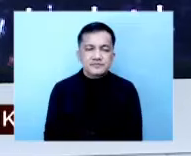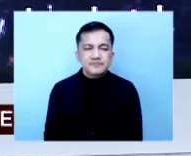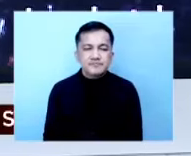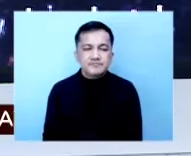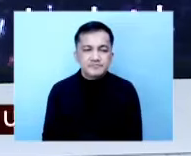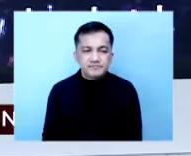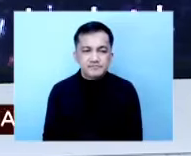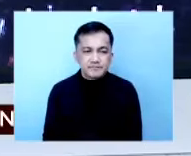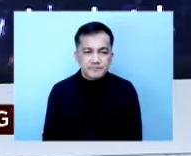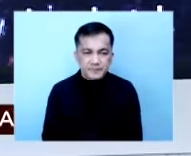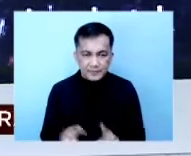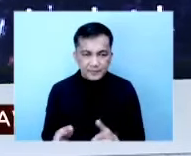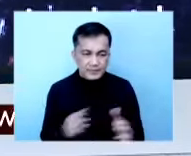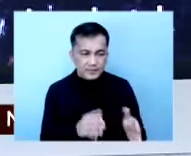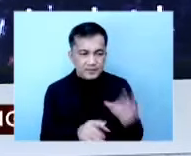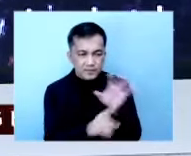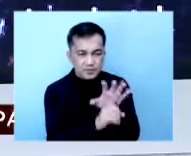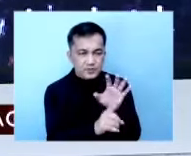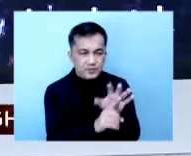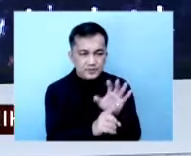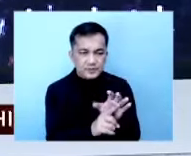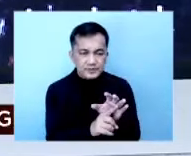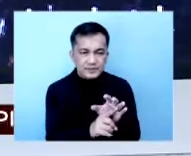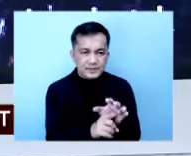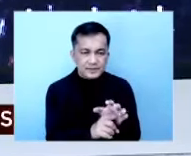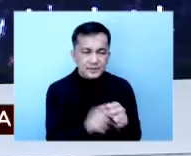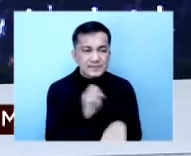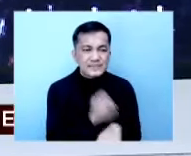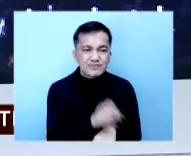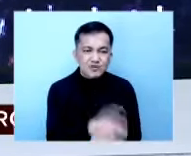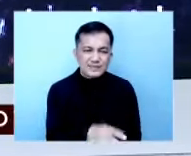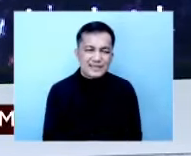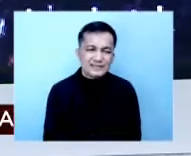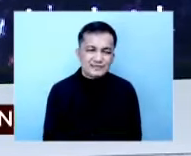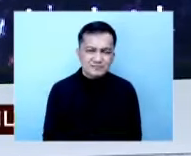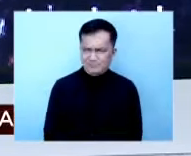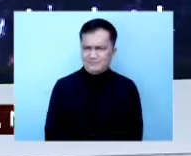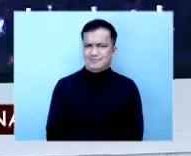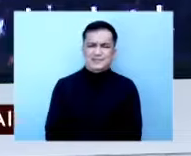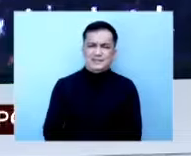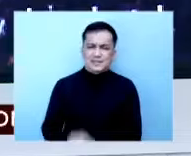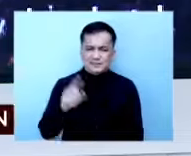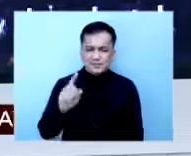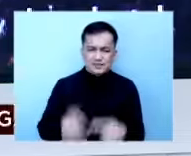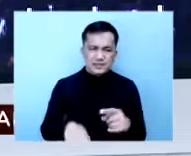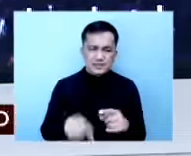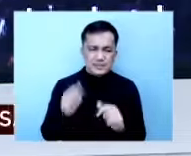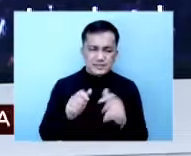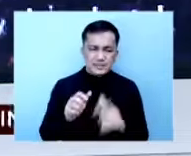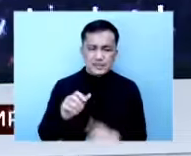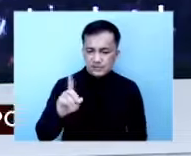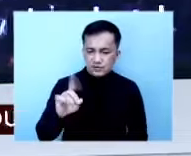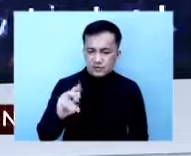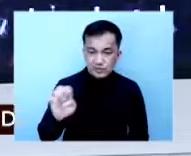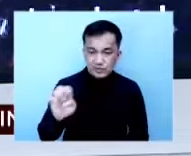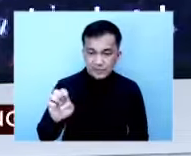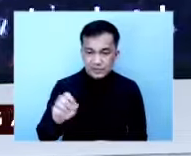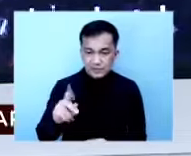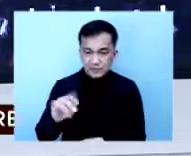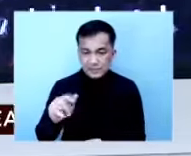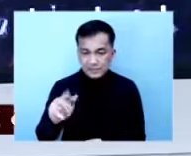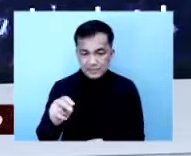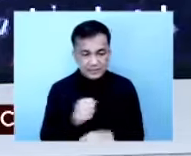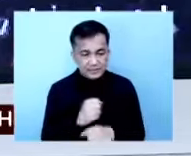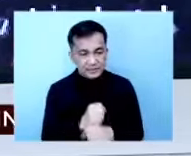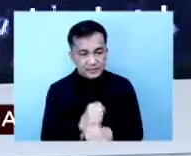Ito naman ang pinagpipiestahan ngayon ng mga Marites. Niligawan daw ni Can't Buy Me Love star Donny Pangilinan ang aktres na